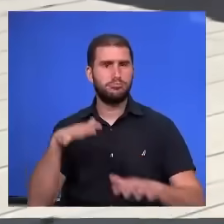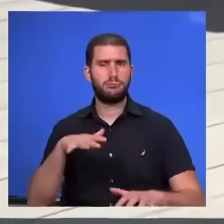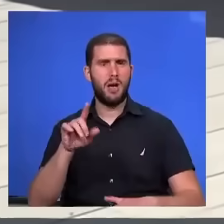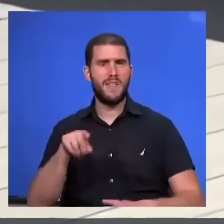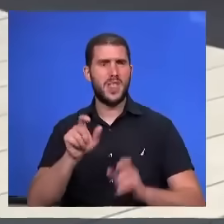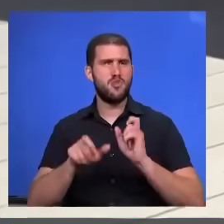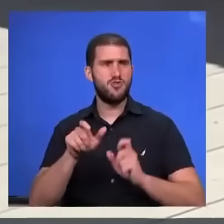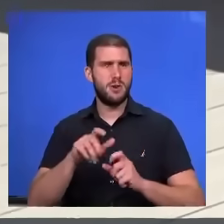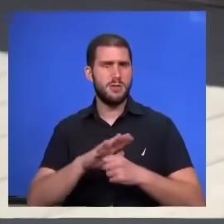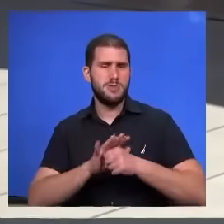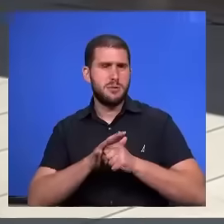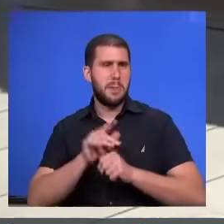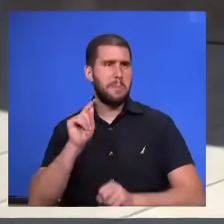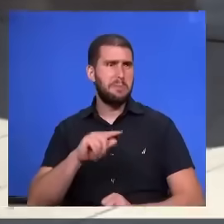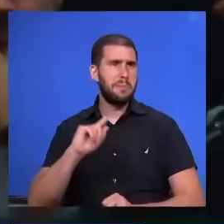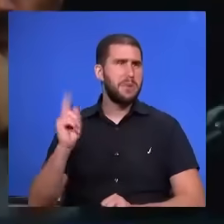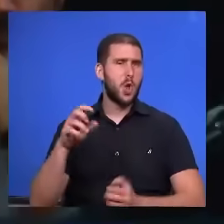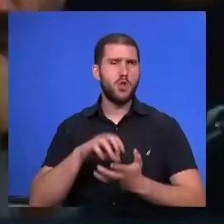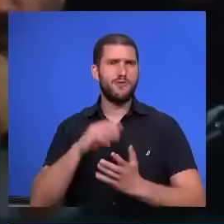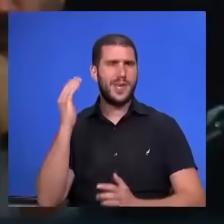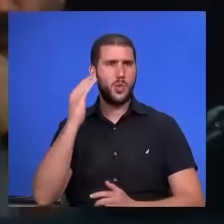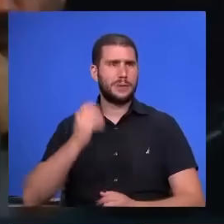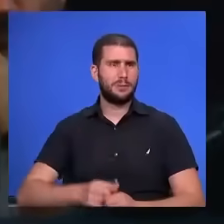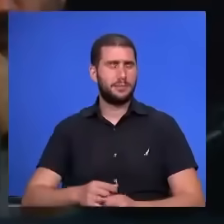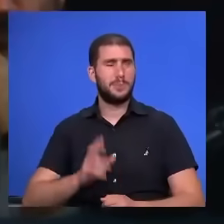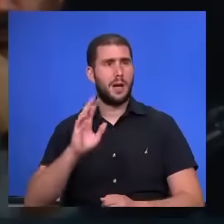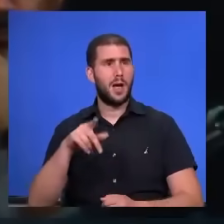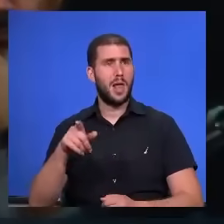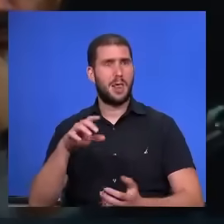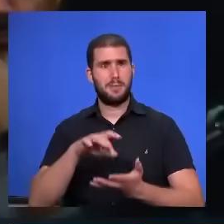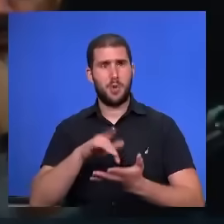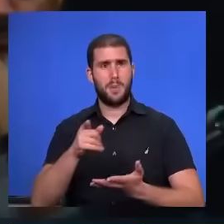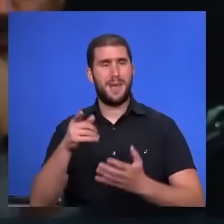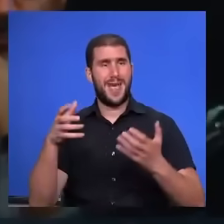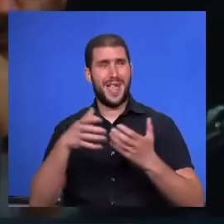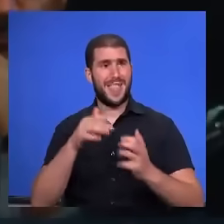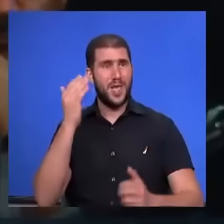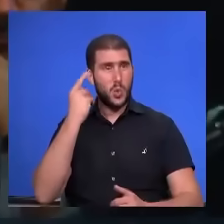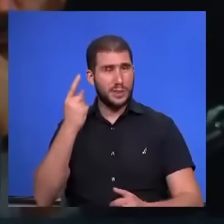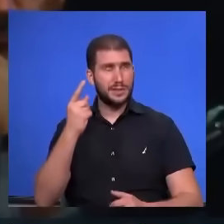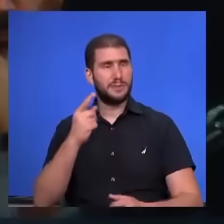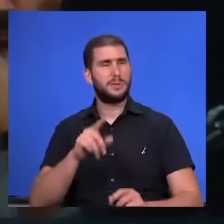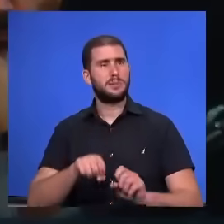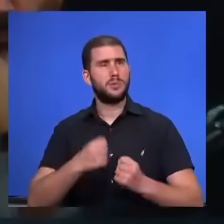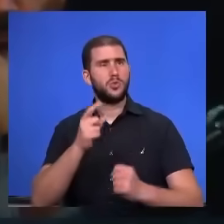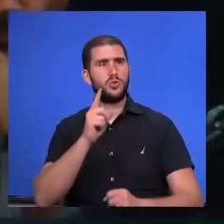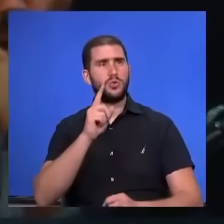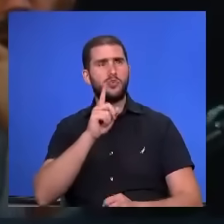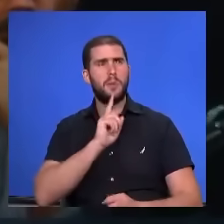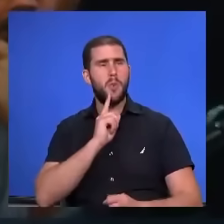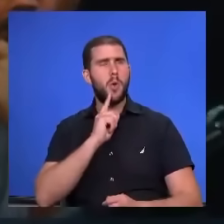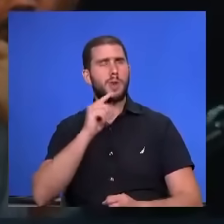אנשים שמגיעים מכל היישובים הדרוזים. על סכרת הטייף הדרוזיה תתחתם כל האלקאב